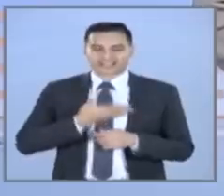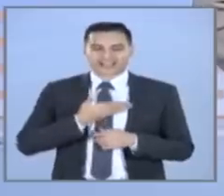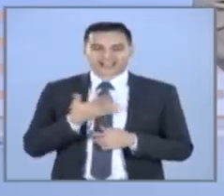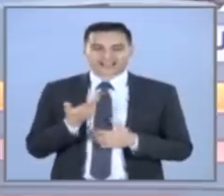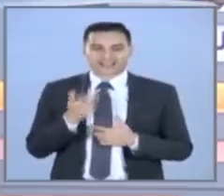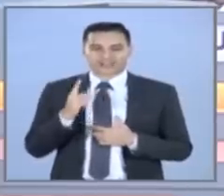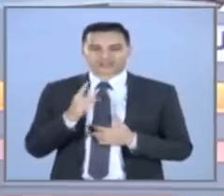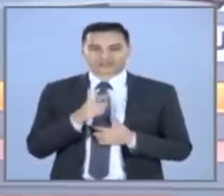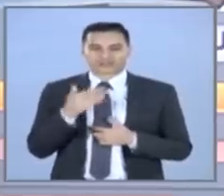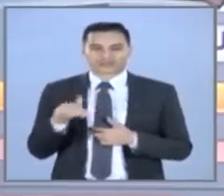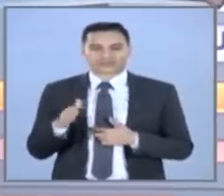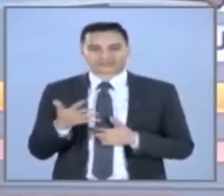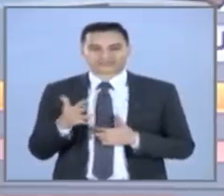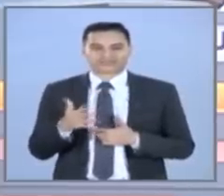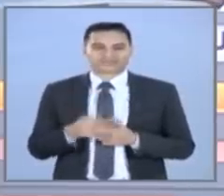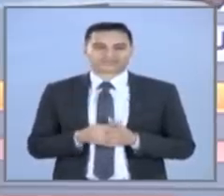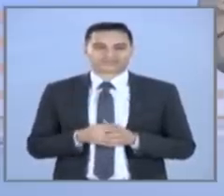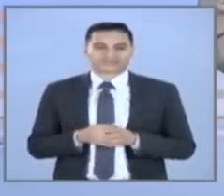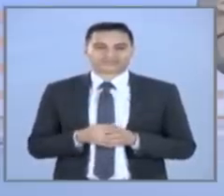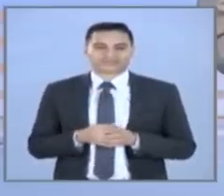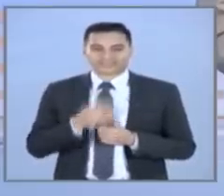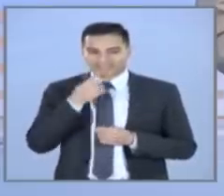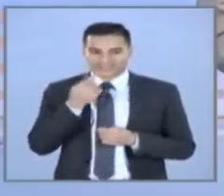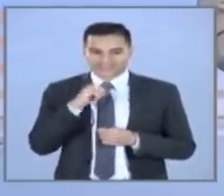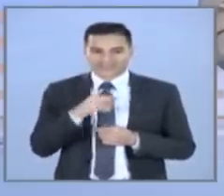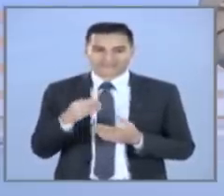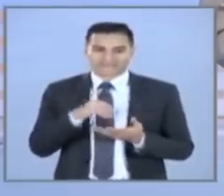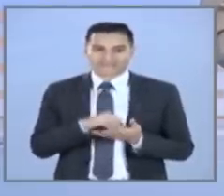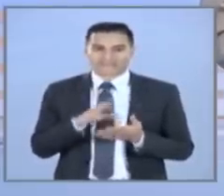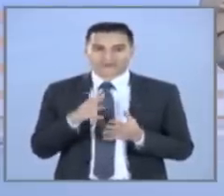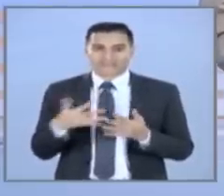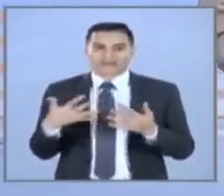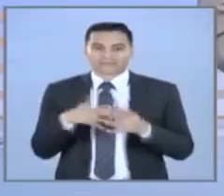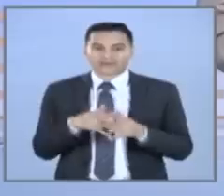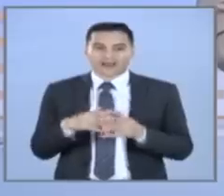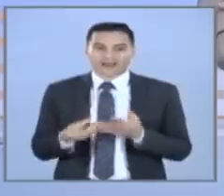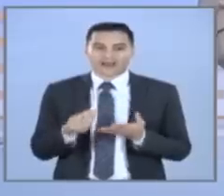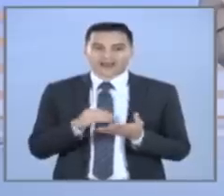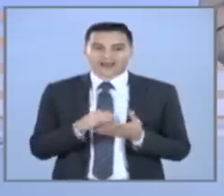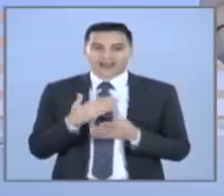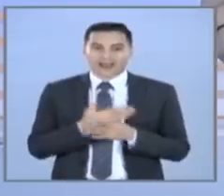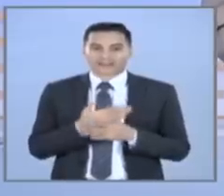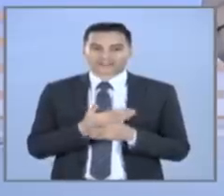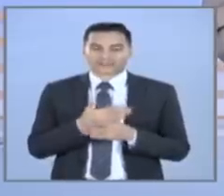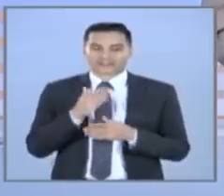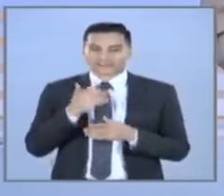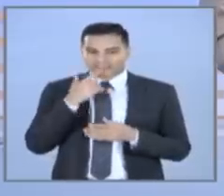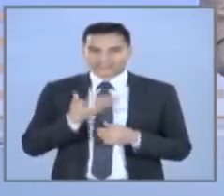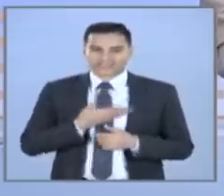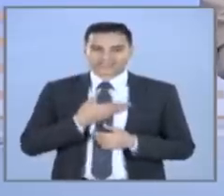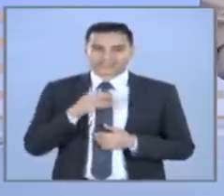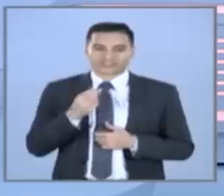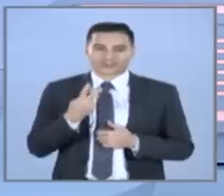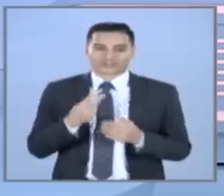دلوقتي؟ 11 ونص. 11 ونص، السنة الجاية ممكن تشارك علشان هيبقى عديت 12